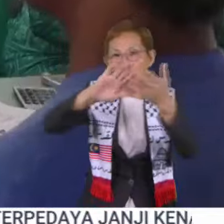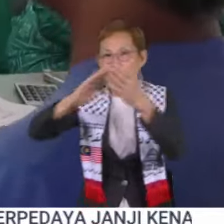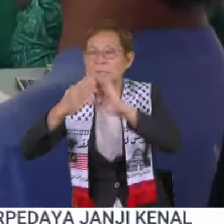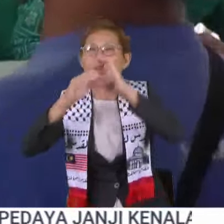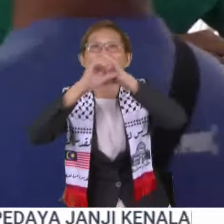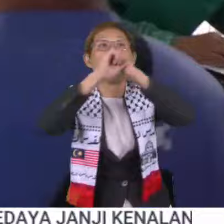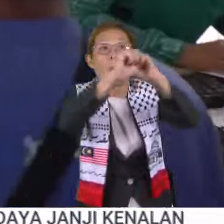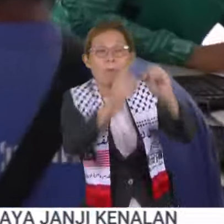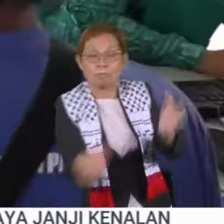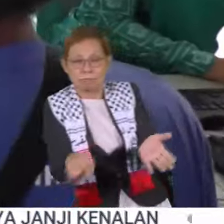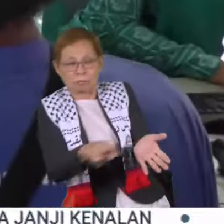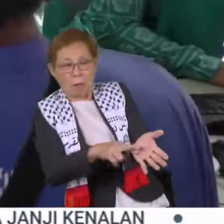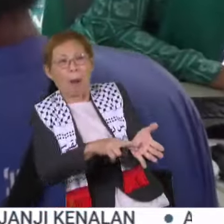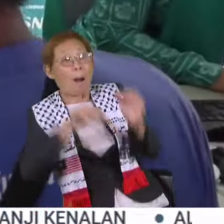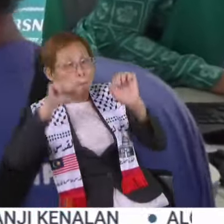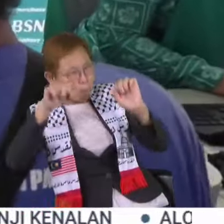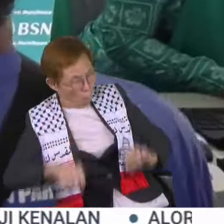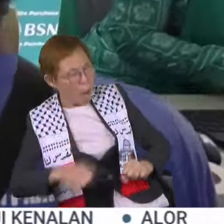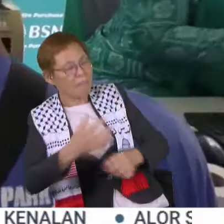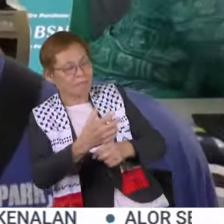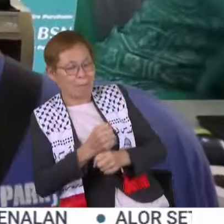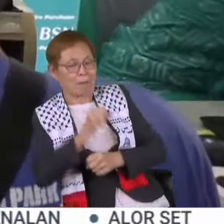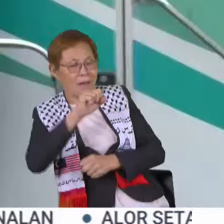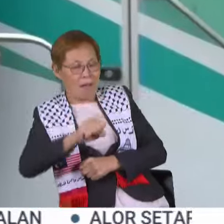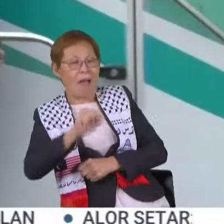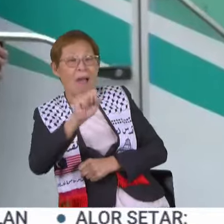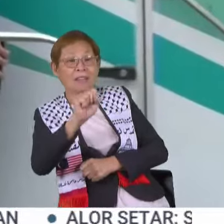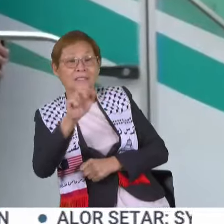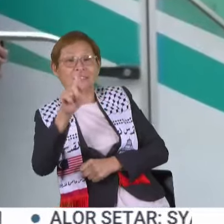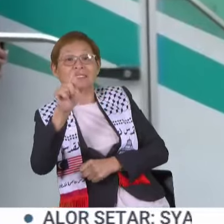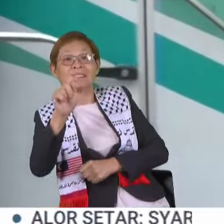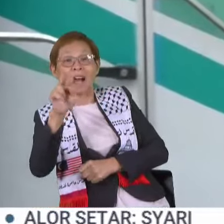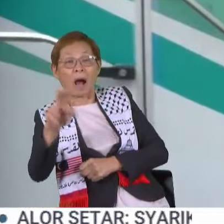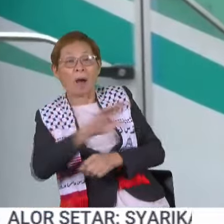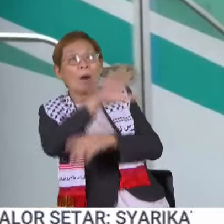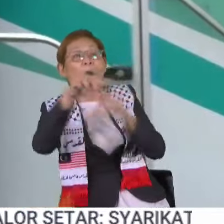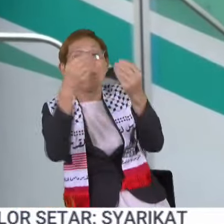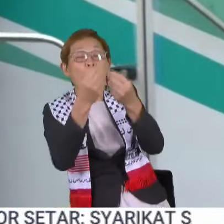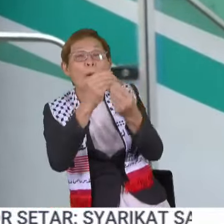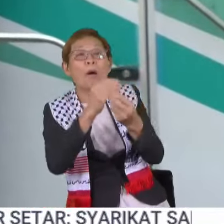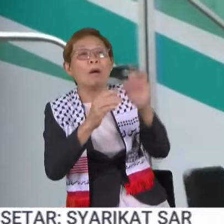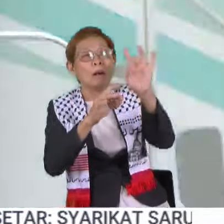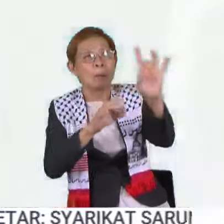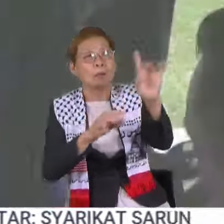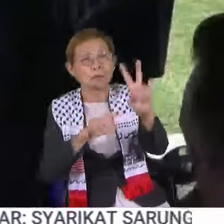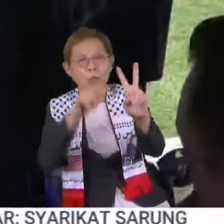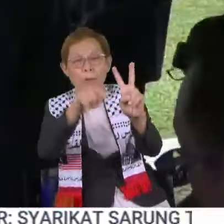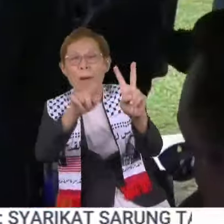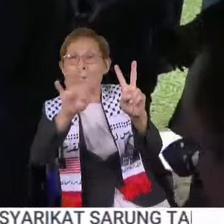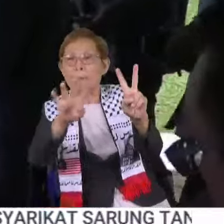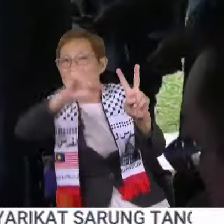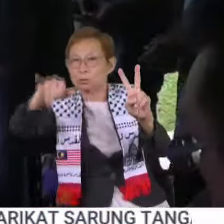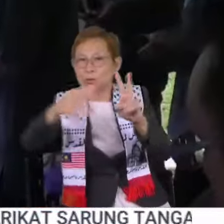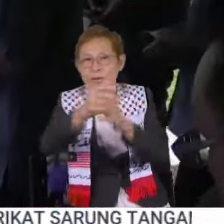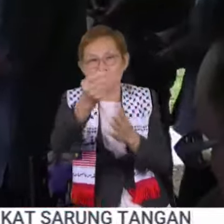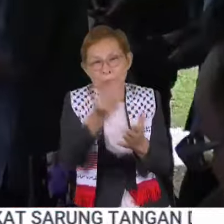rentanar berdaftar dan layak mendapatkan STR membabitkan nilai keseluruhan r2.4